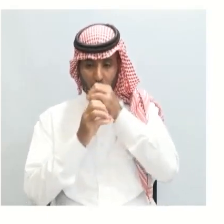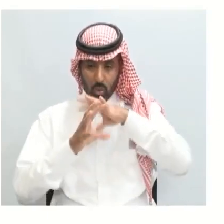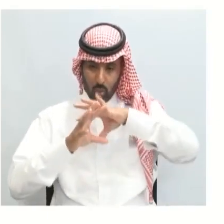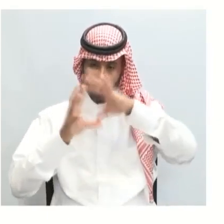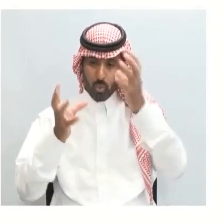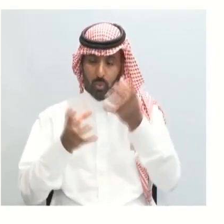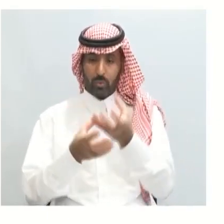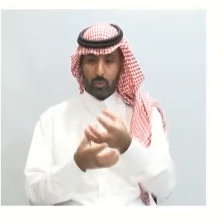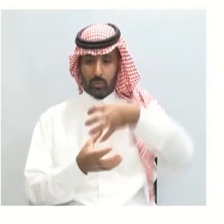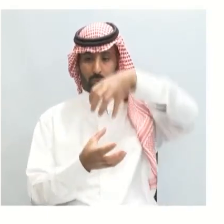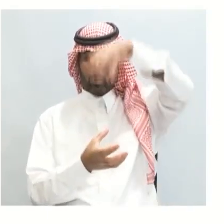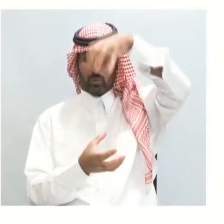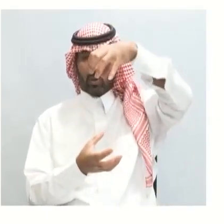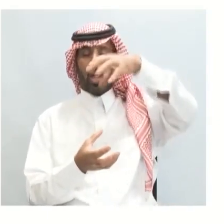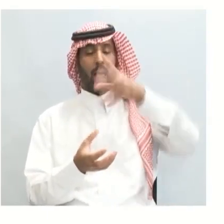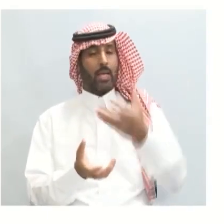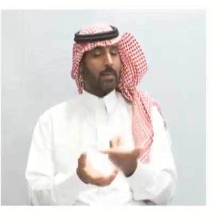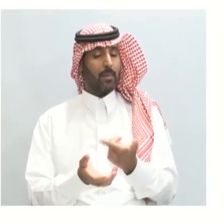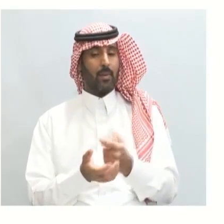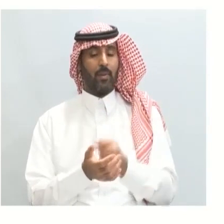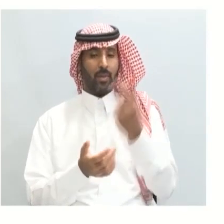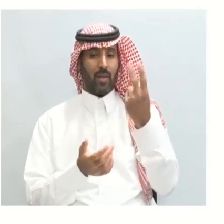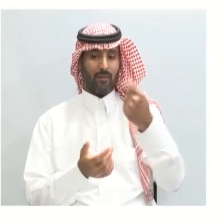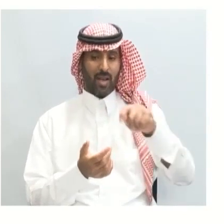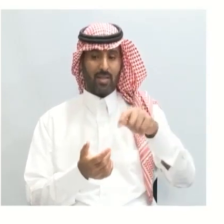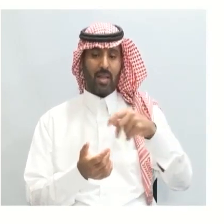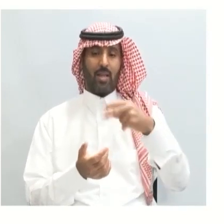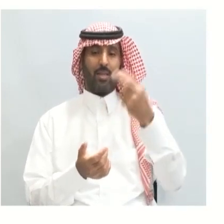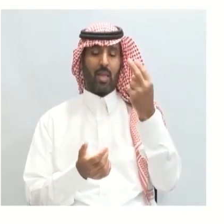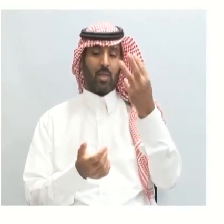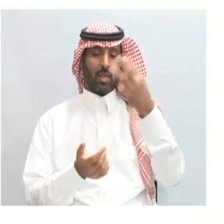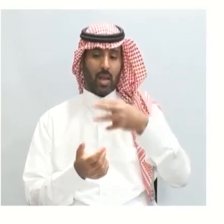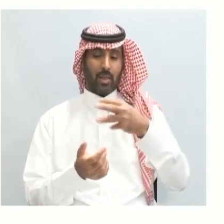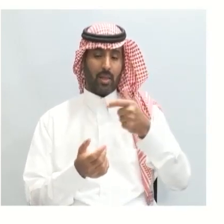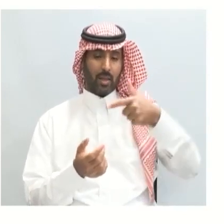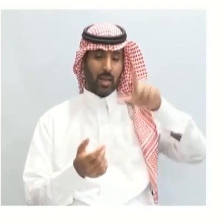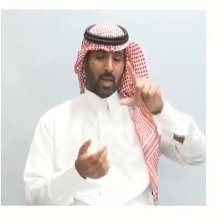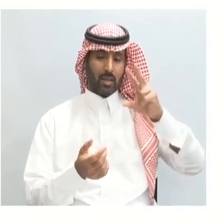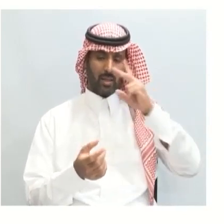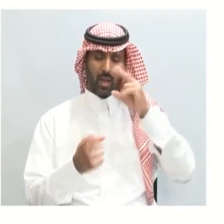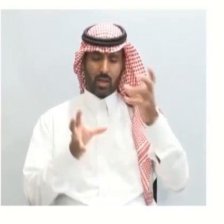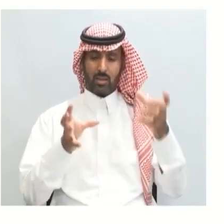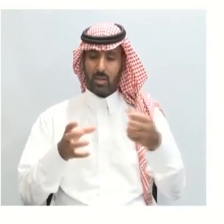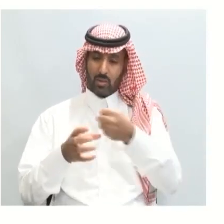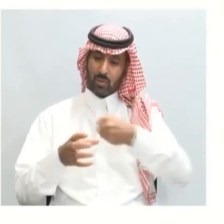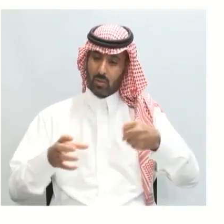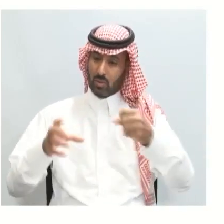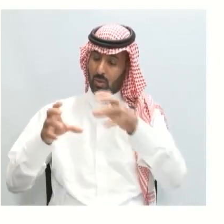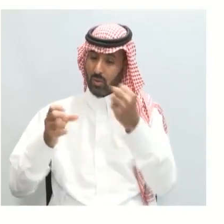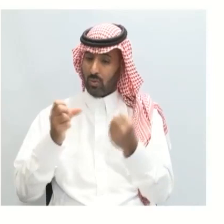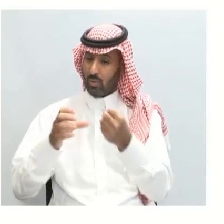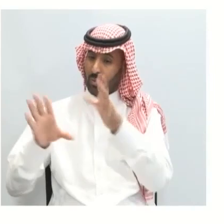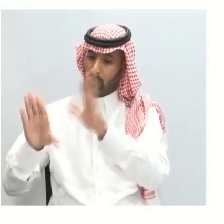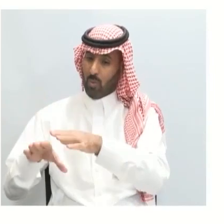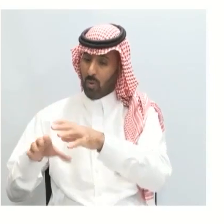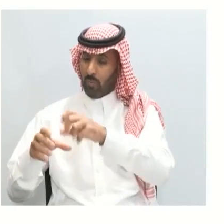فا 32 لتر اذا هذا الفي 1 داخل سياره مغلقه عند درجه حراره 400 لاحظ سليلوزيه